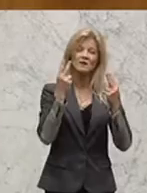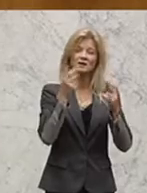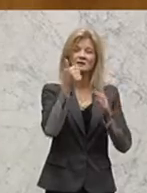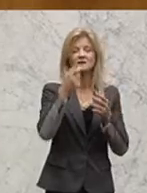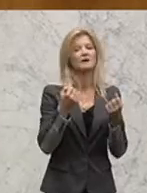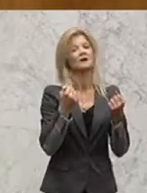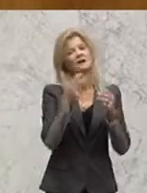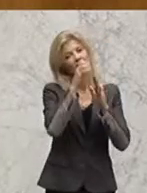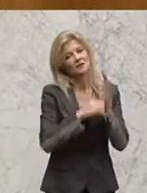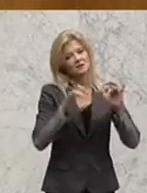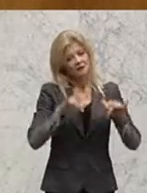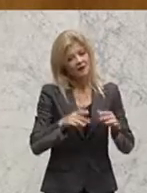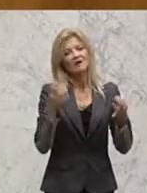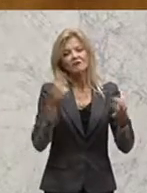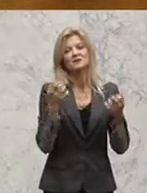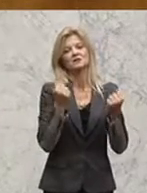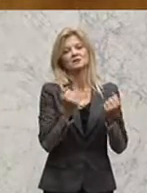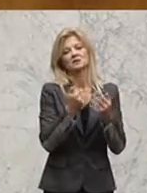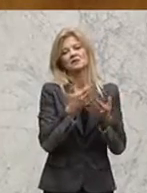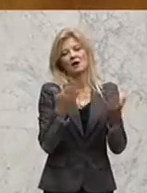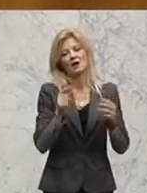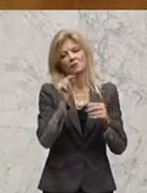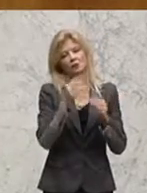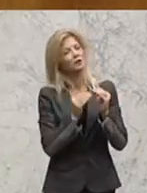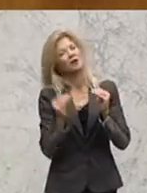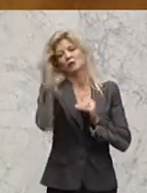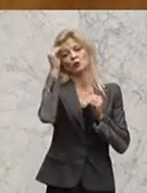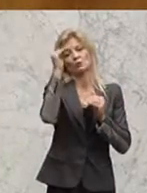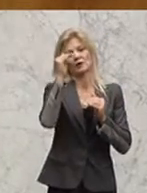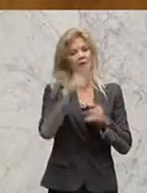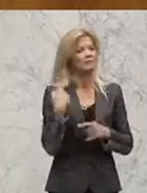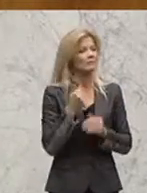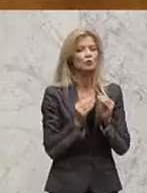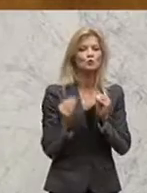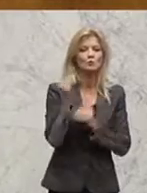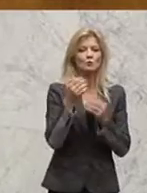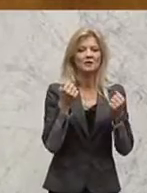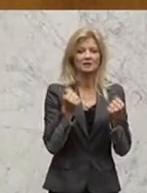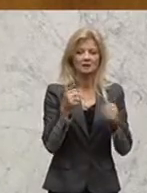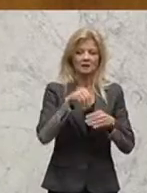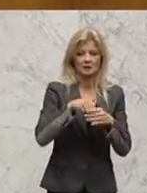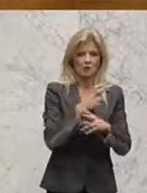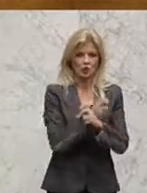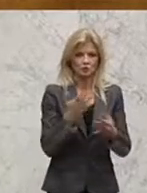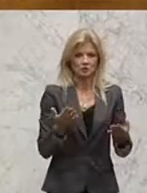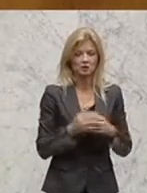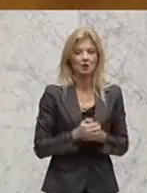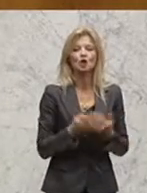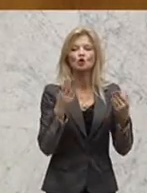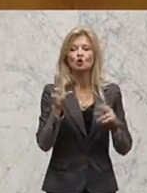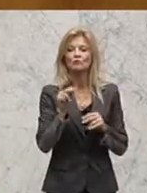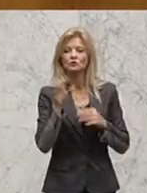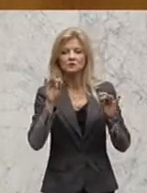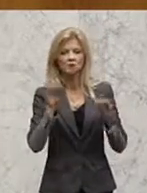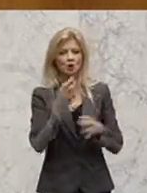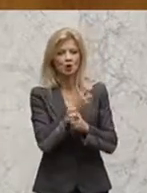der sichersten Länder auf der Welt gehören, dass 9 von 10 Österreicherinnen und Österreicher sagen, ja, sie